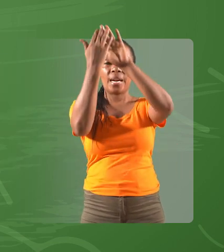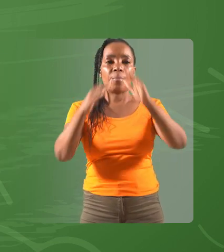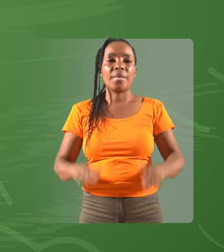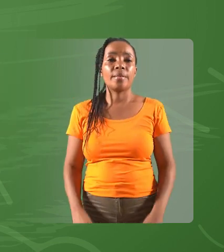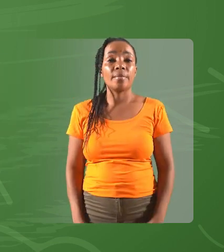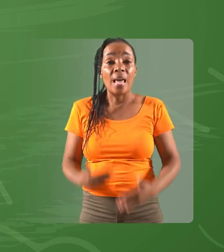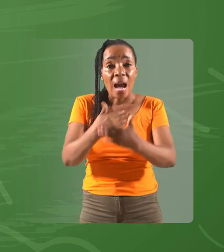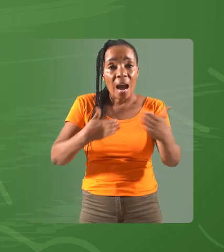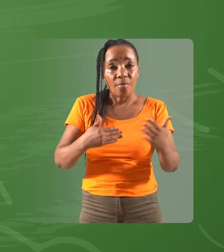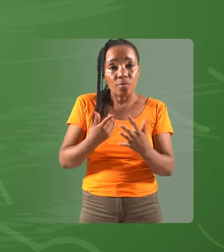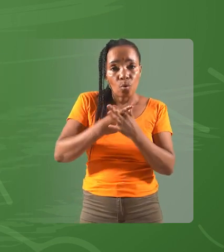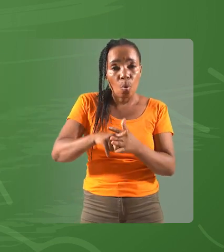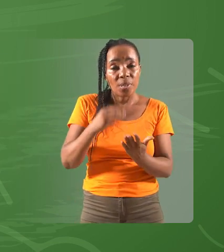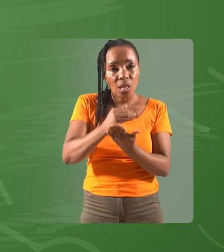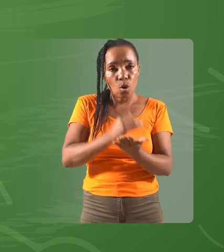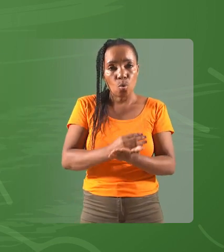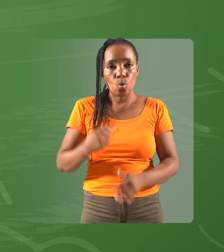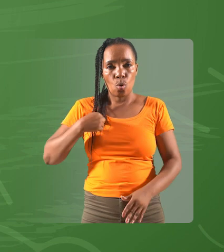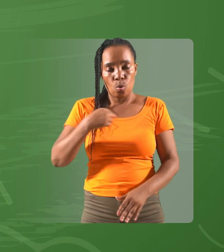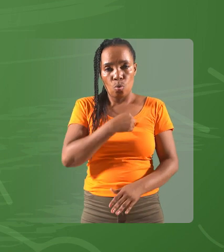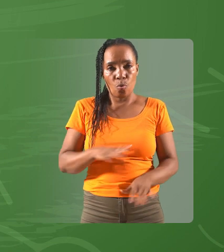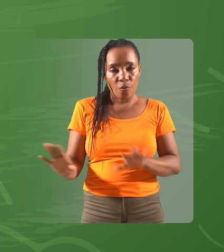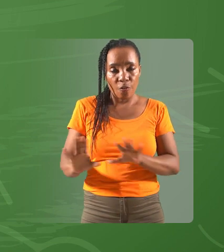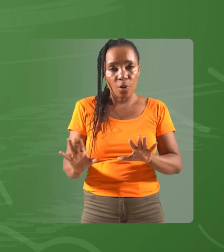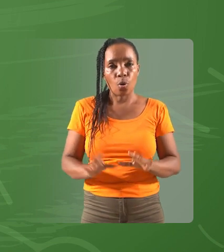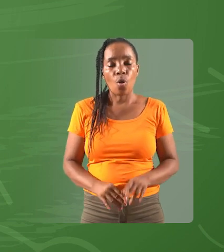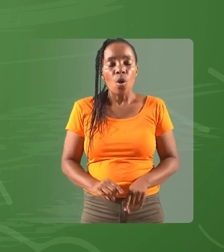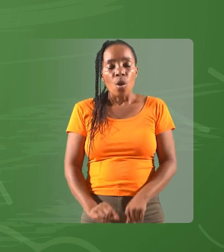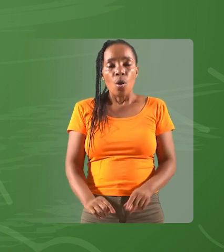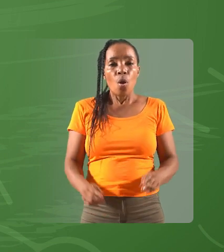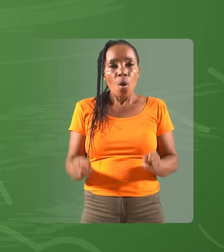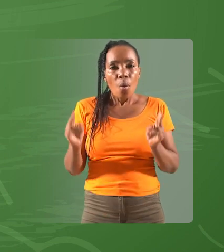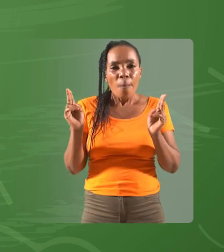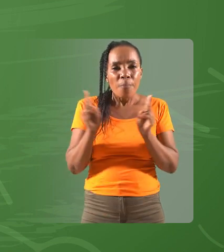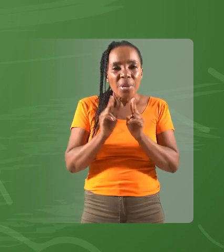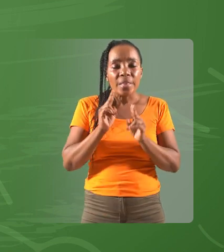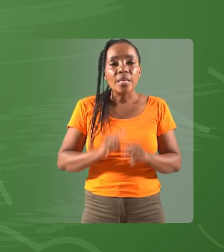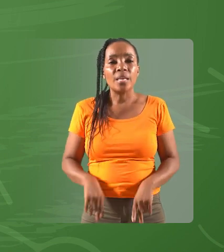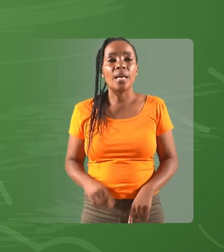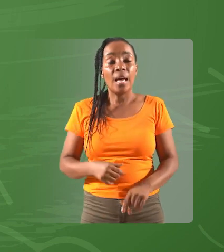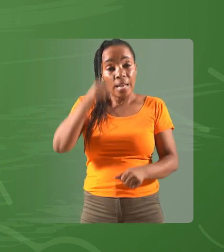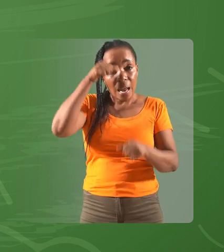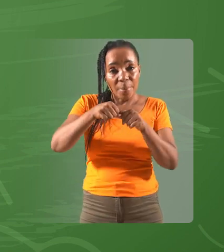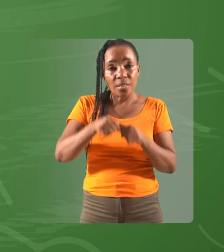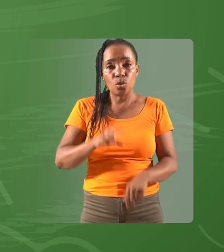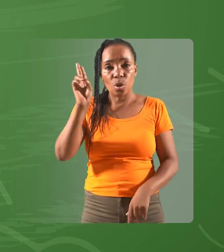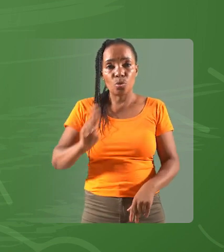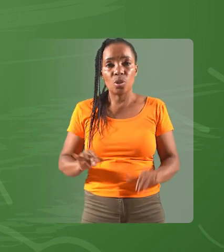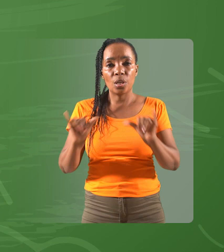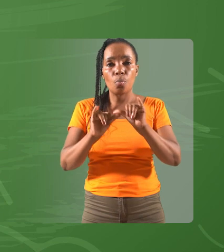Avant de commencer le cours, nous allons faire un petit rappel sur les unités de mesure de longueur.